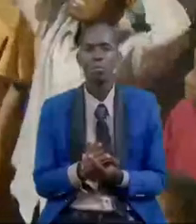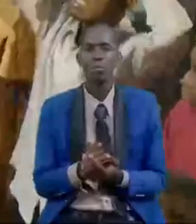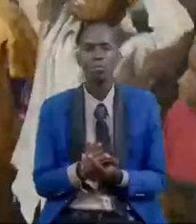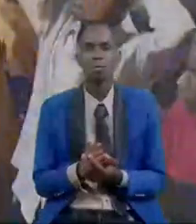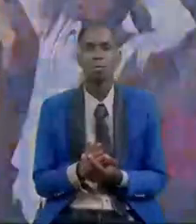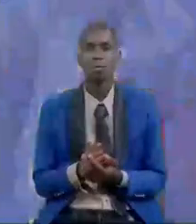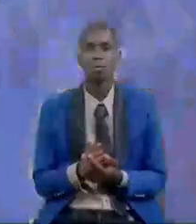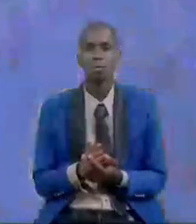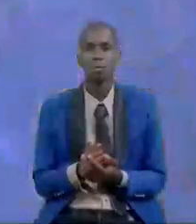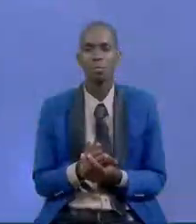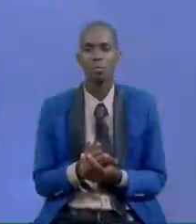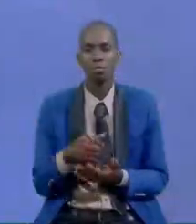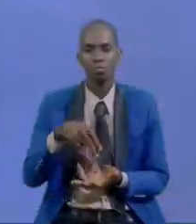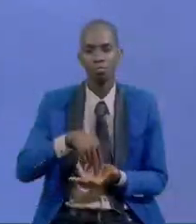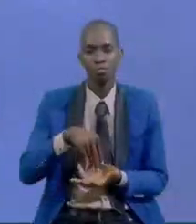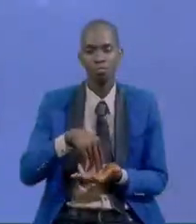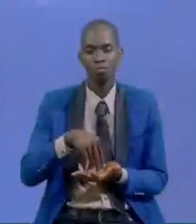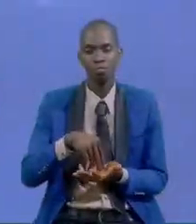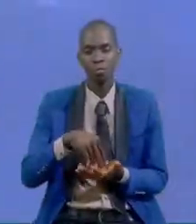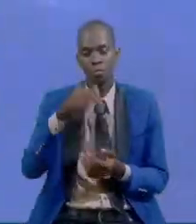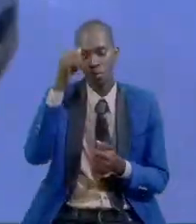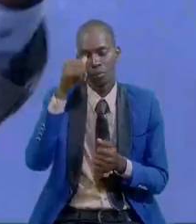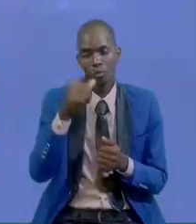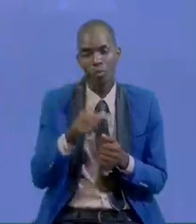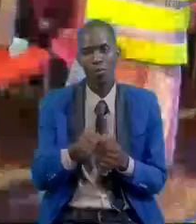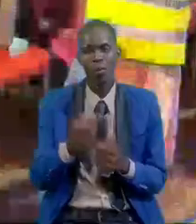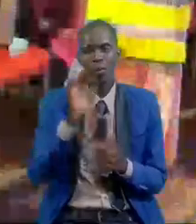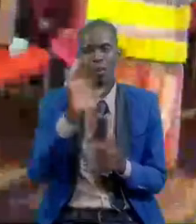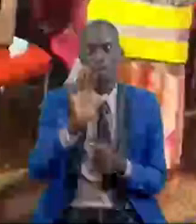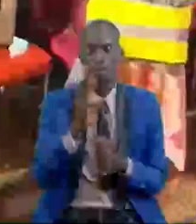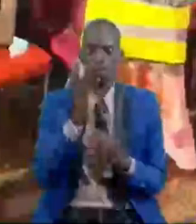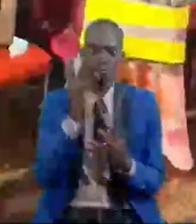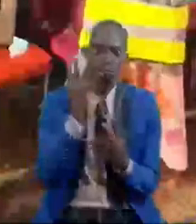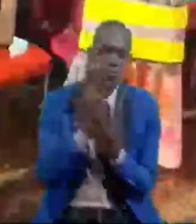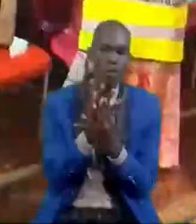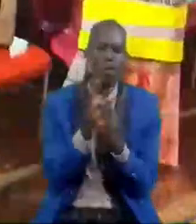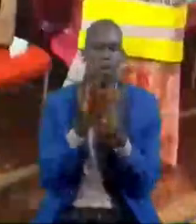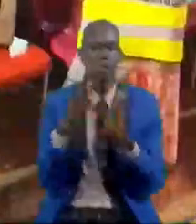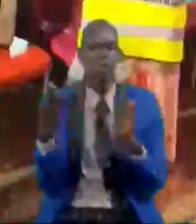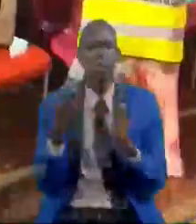Levons-nous pour la prière maintenant. Rappelez-vous, les portes de la prison sont déjà ouvertes.